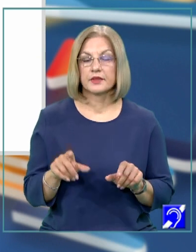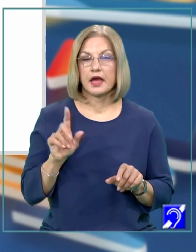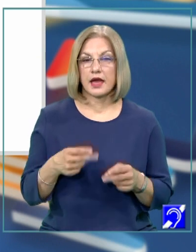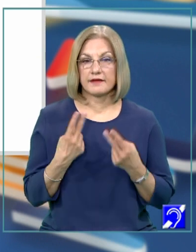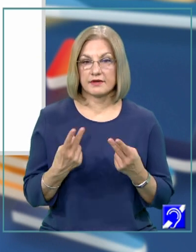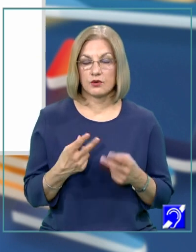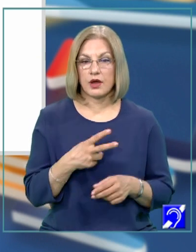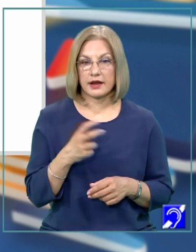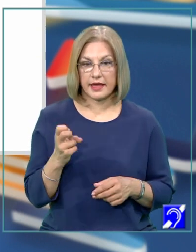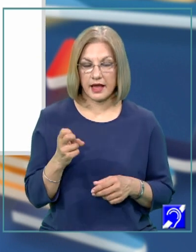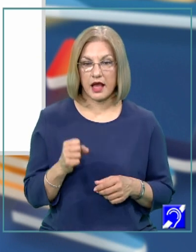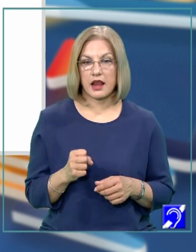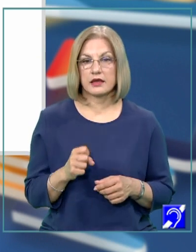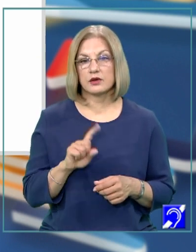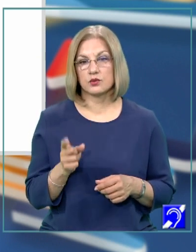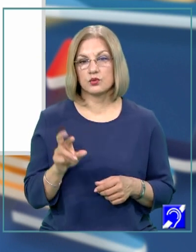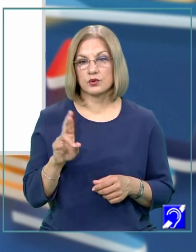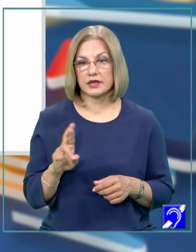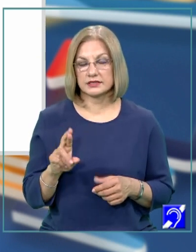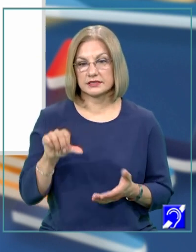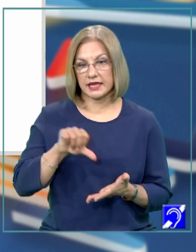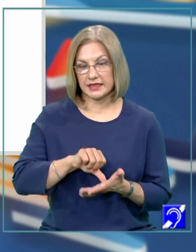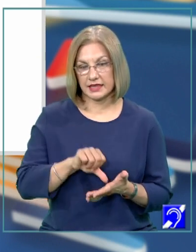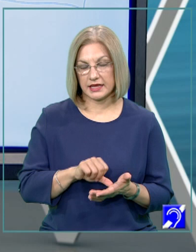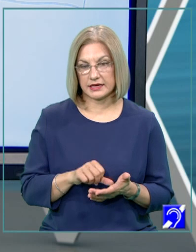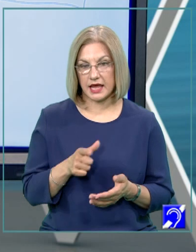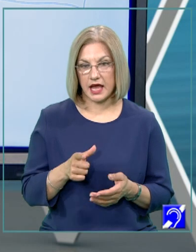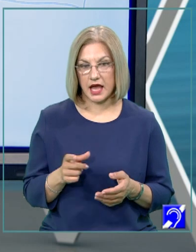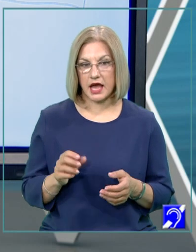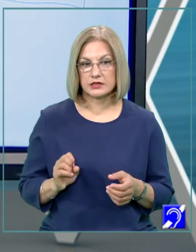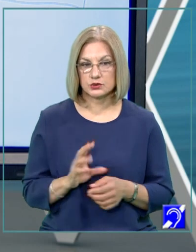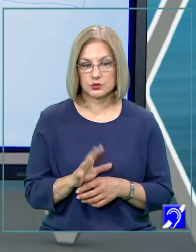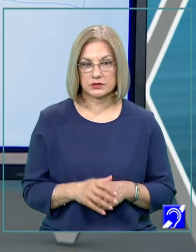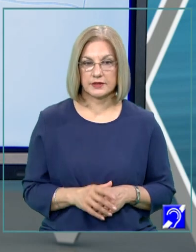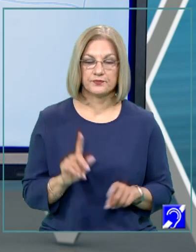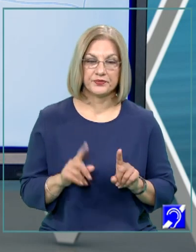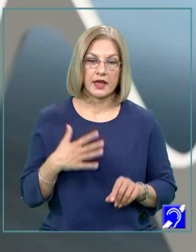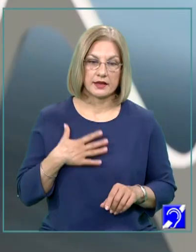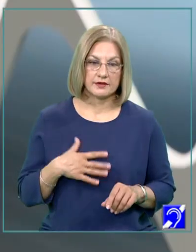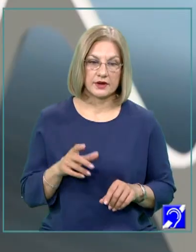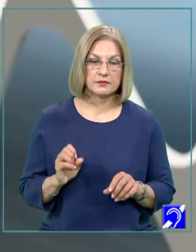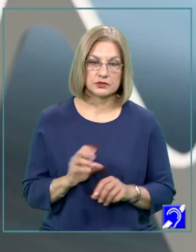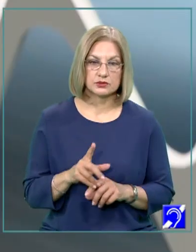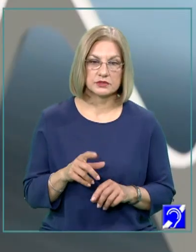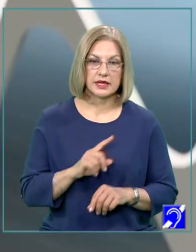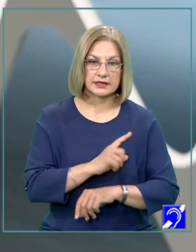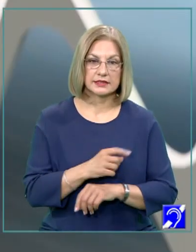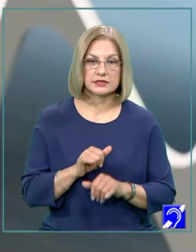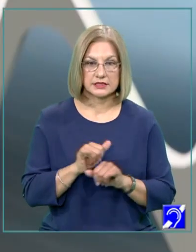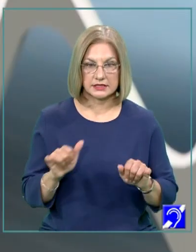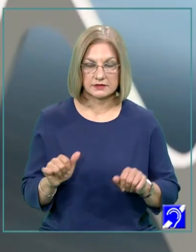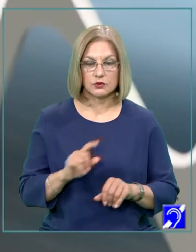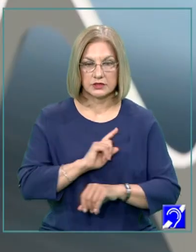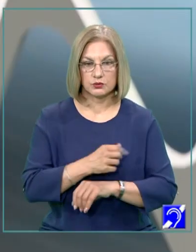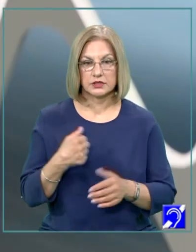valoare egală cu rezistența internă a sursei dacă vrem ca sursa de tensiune să dezvolte putere